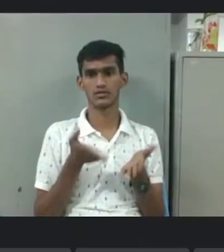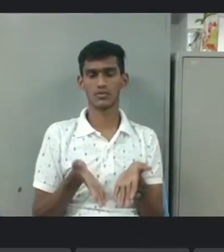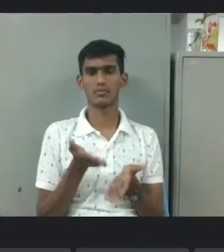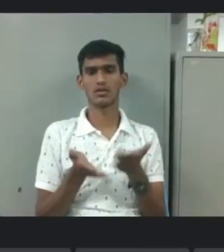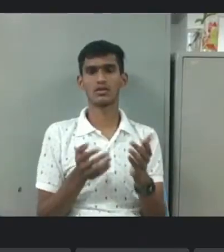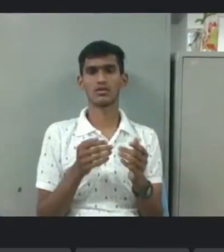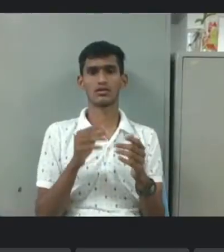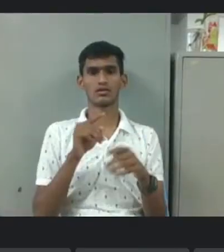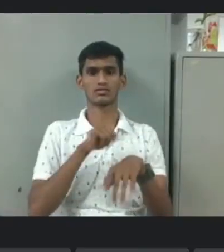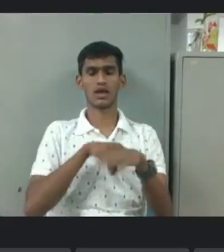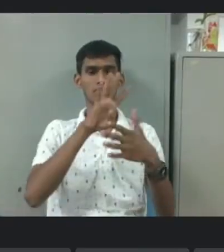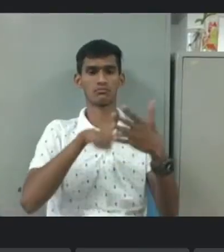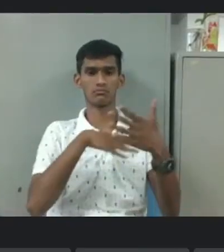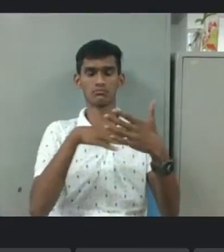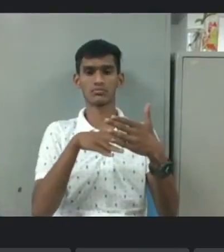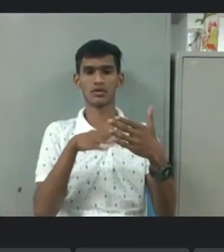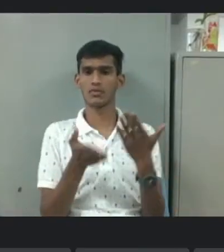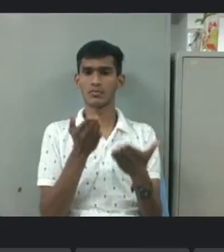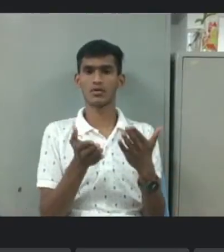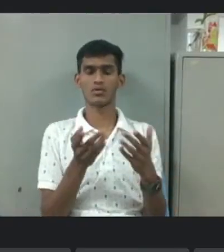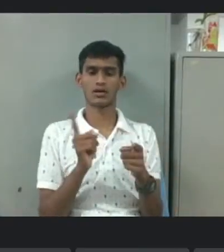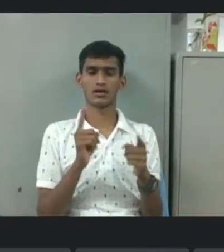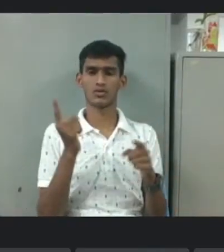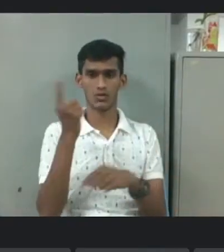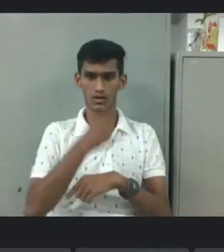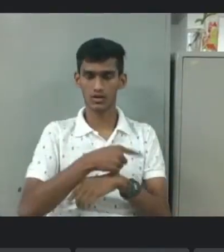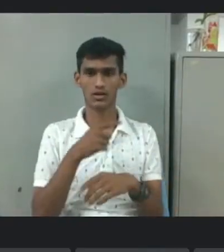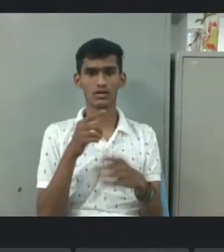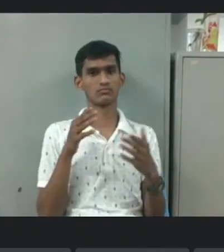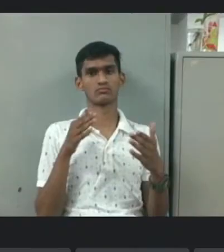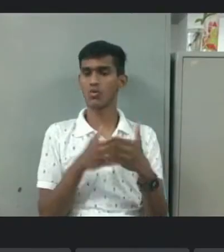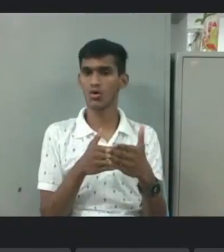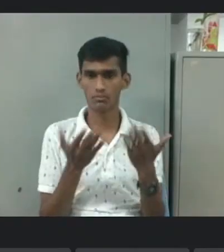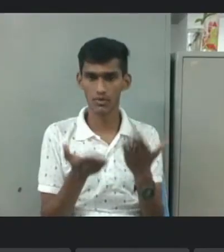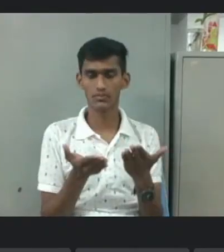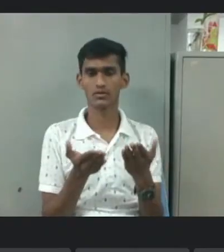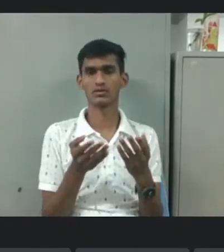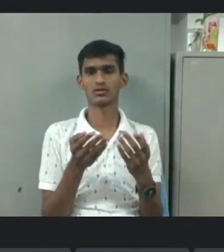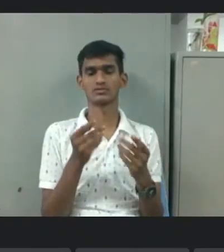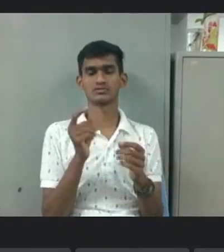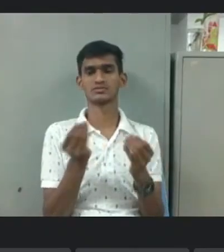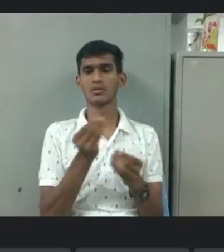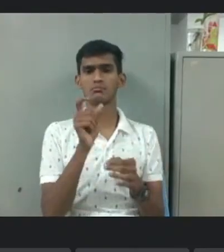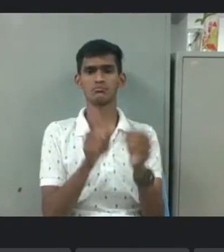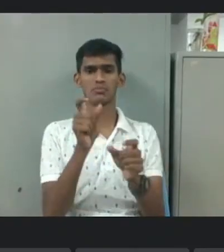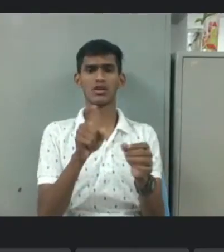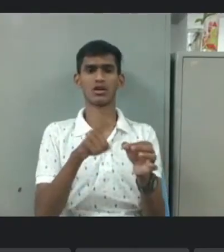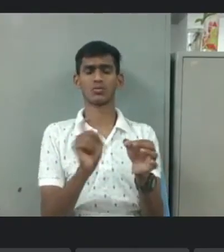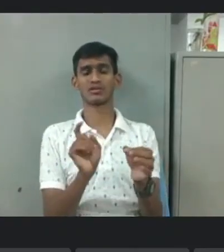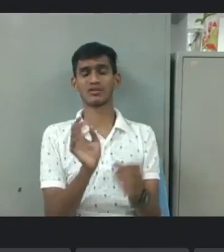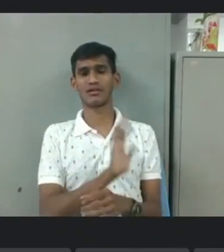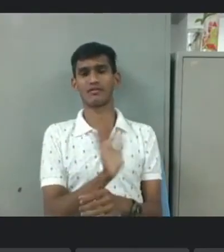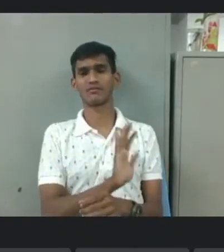അപ്പോയിന്റ്മെന്റ് ഒരു ദിവസം മുടങ്ങുകയോ ഒക്കെ ചെയ്തിരിക്കും. പക്ഷെ എന്ന് വിചാരിച്ചിട്ട് കംപ്ലീറ്റ്ലി അങ്ങ് വിട്ടുകളയരുത്. പലപ്പോഴും പല അമ്മമാർക്കും ഒക്കെ സംഭവിക്കുന്നതാണ്.